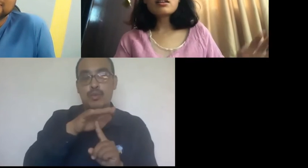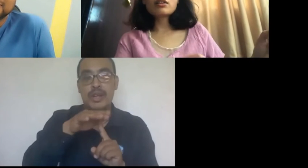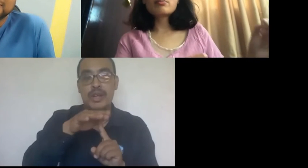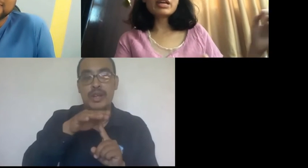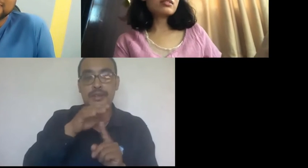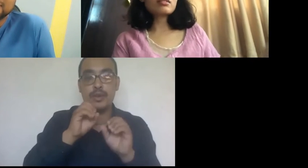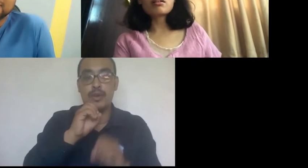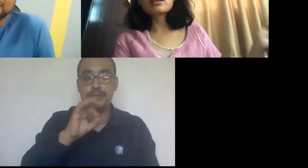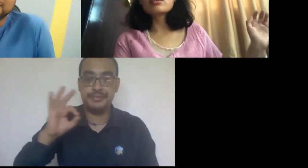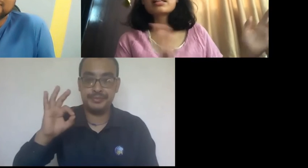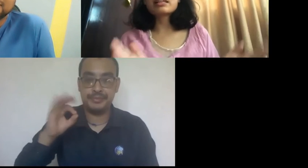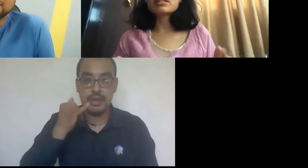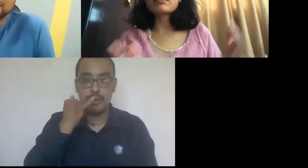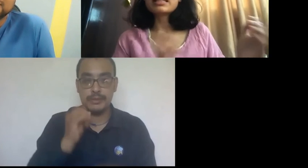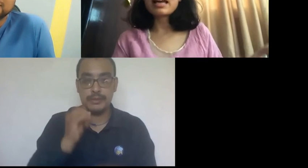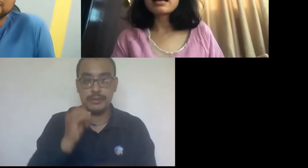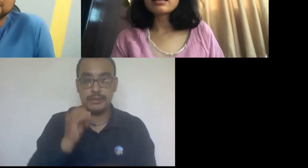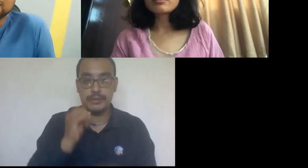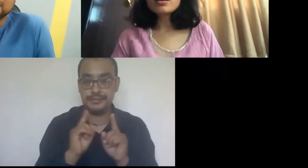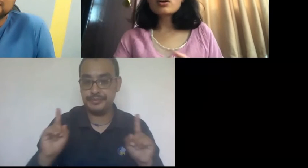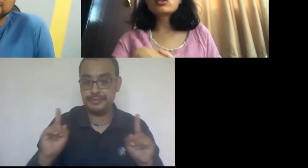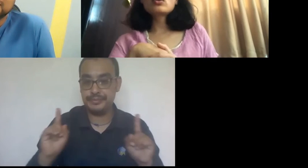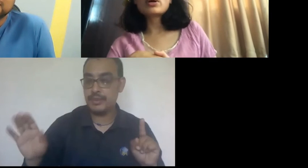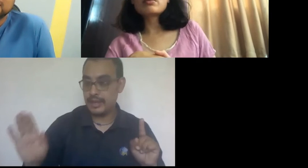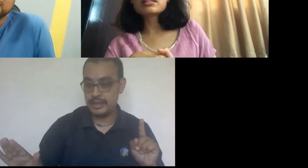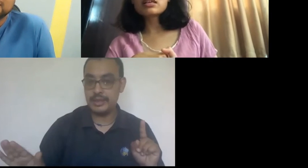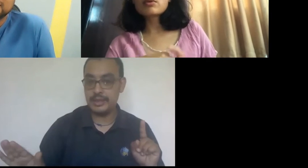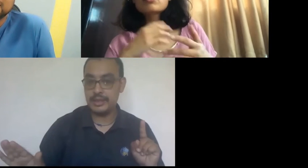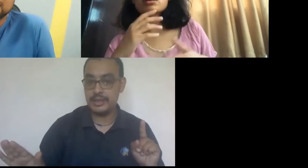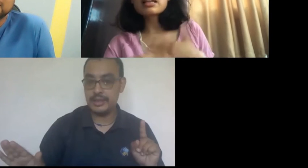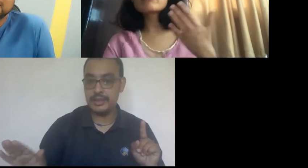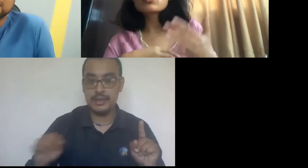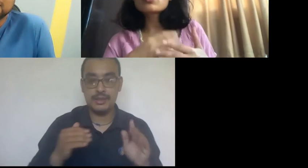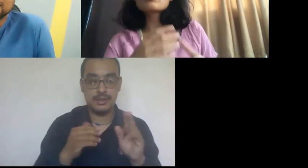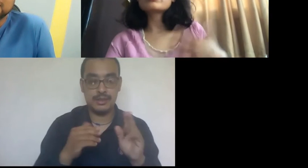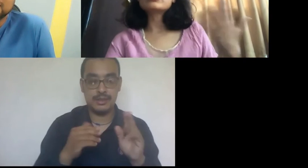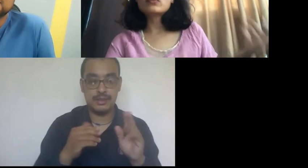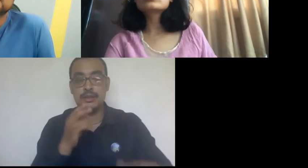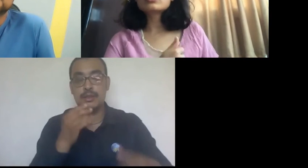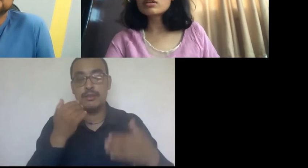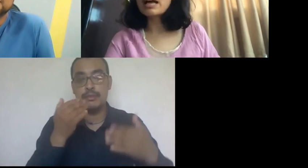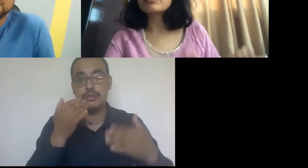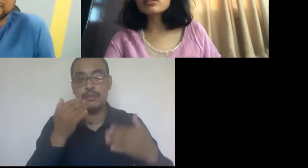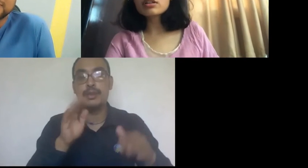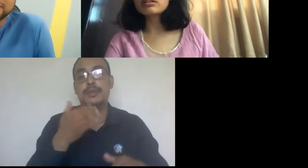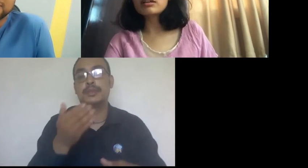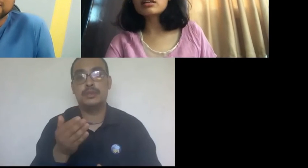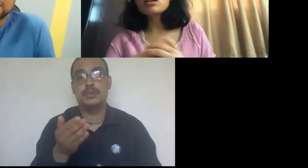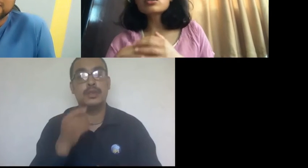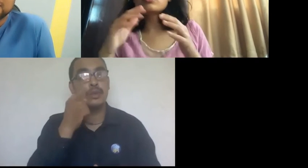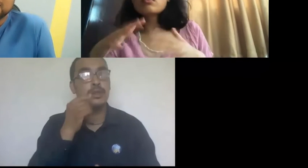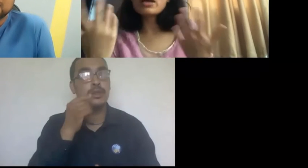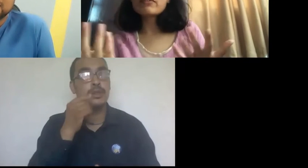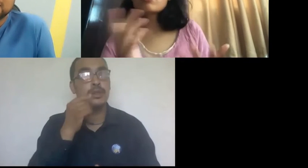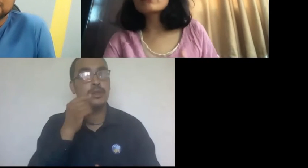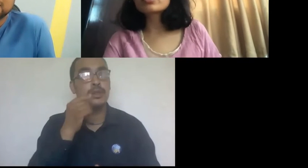होइन, बेडसँगै एउटा टेबल छ भने त्यहाँ राख्ने। अनि त्यो भयो भने चाहिँ के भयो, अब कसैलाई फोन गर्नु पर्यो भने त फोन त हामीले छ नि त होइन।